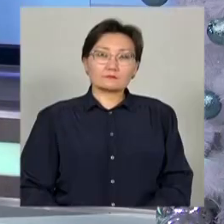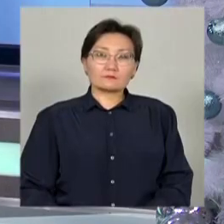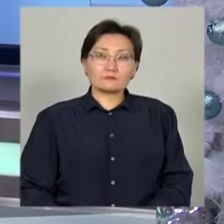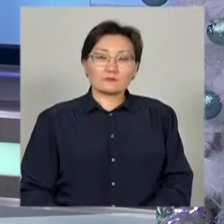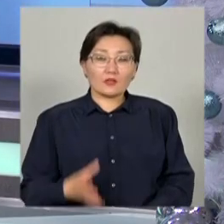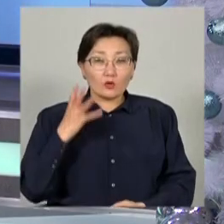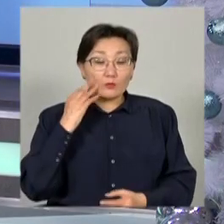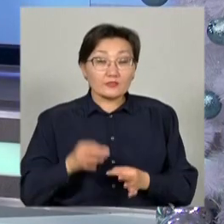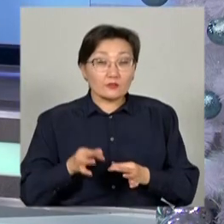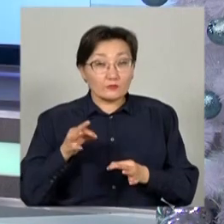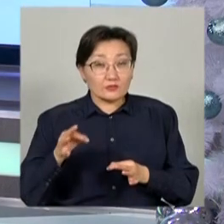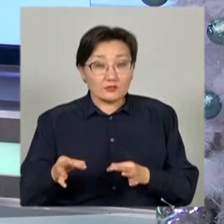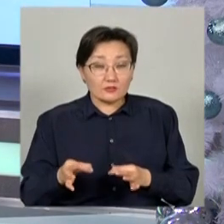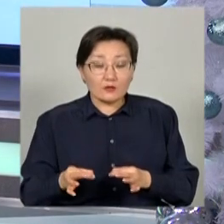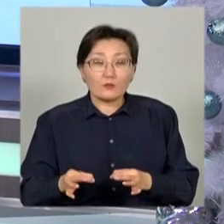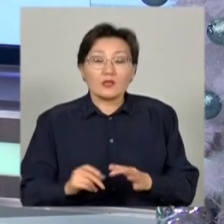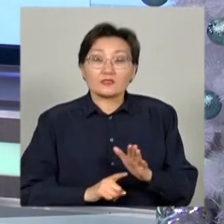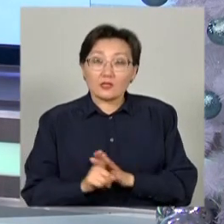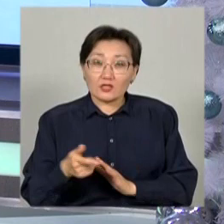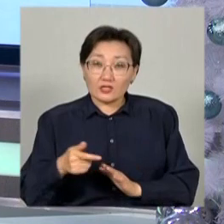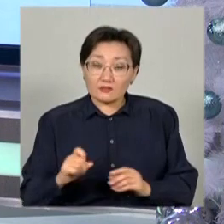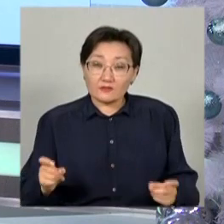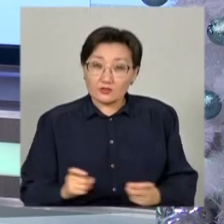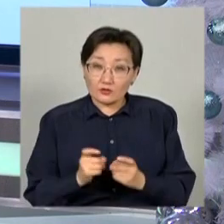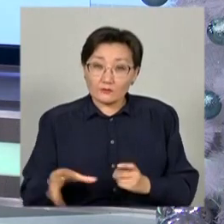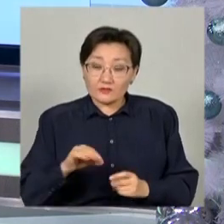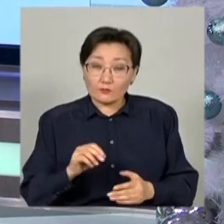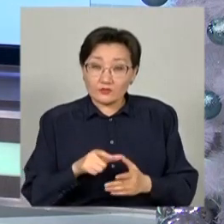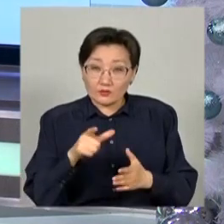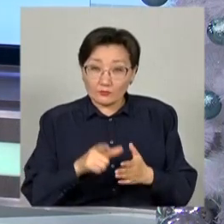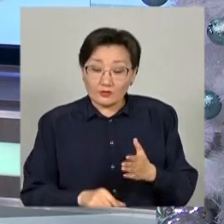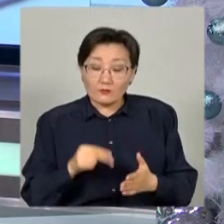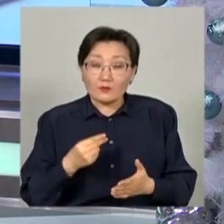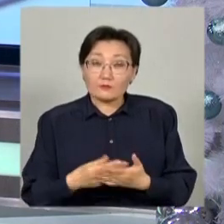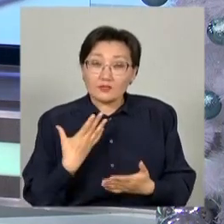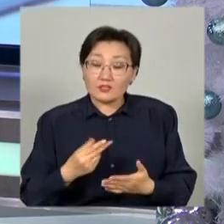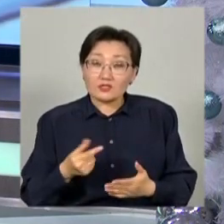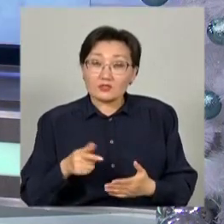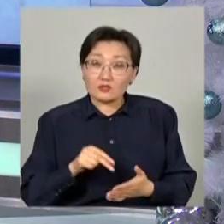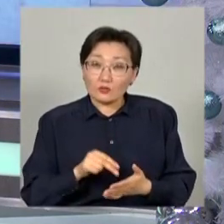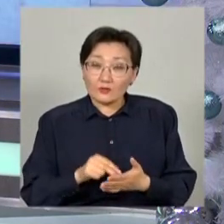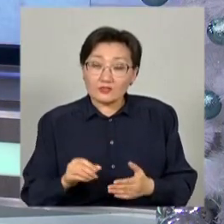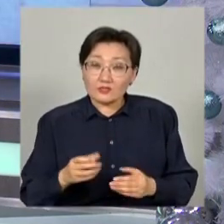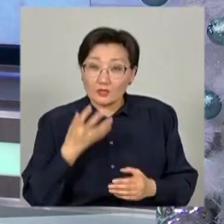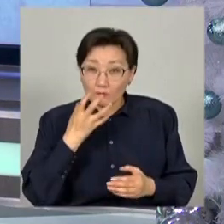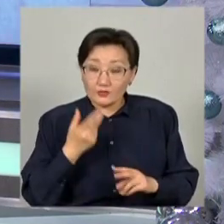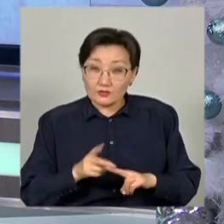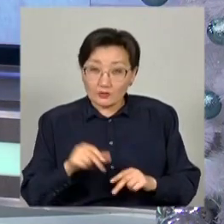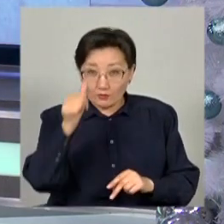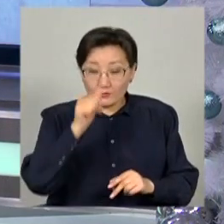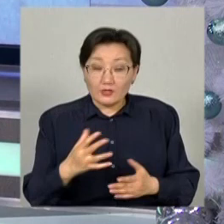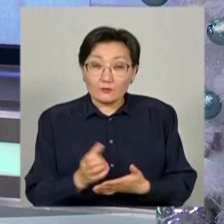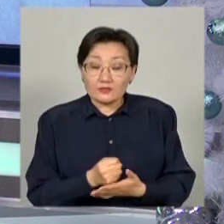В Алматинской области назревает газовый скандал. Все из-за квитанции с высокими суммами за отопление. Их в этом месяце